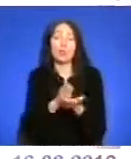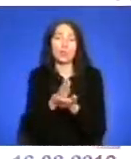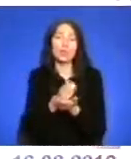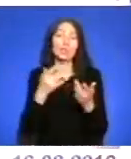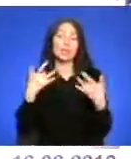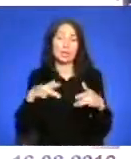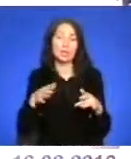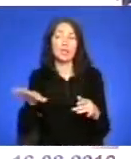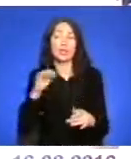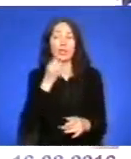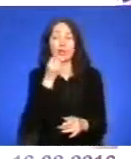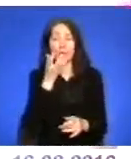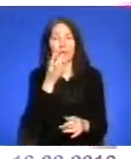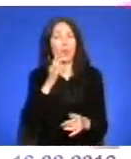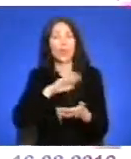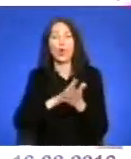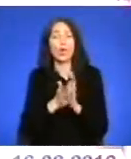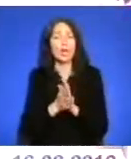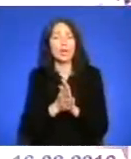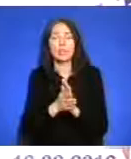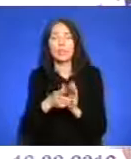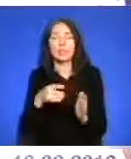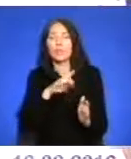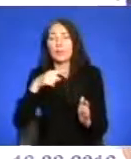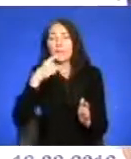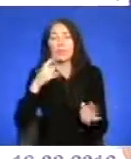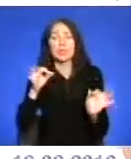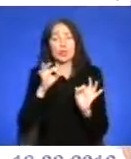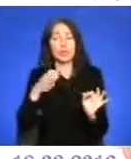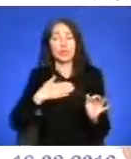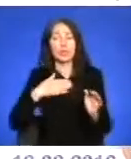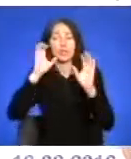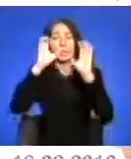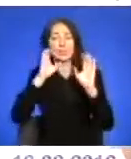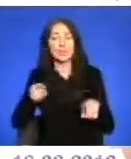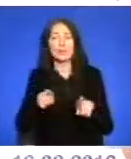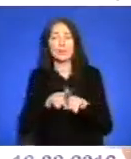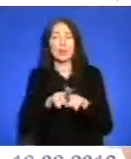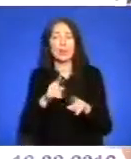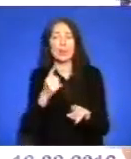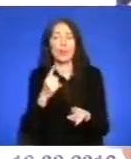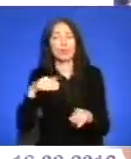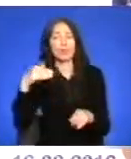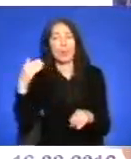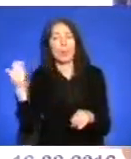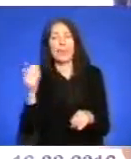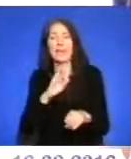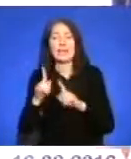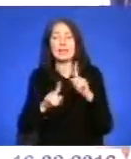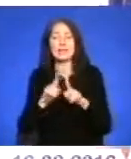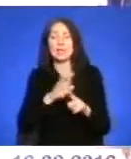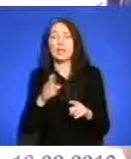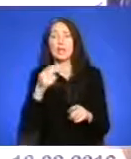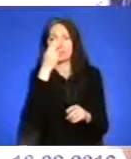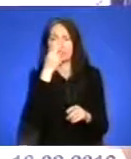Про контрактників мова не йде. Наше законодавство якесь таке однобоке, воно не змінене і не